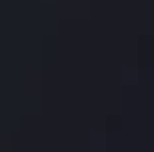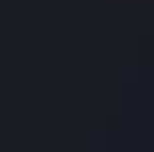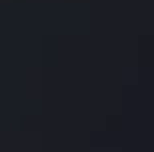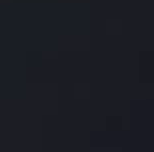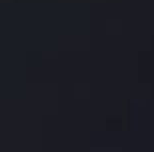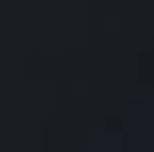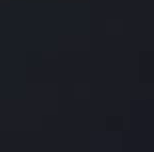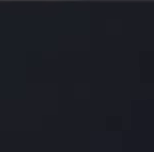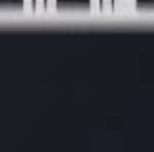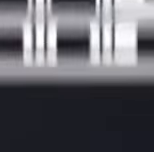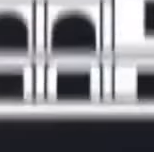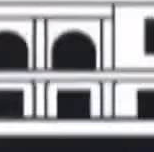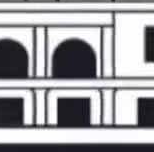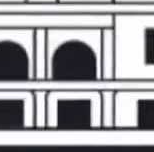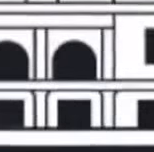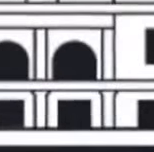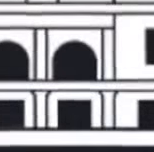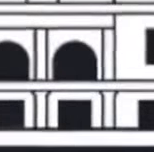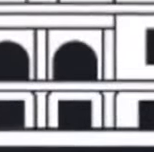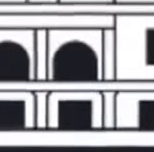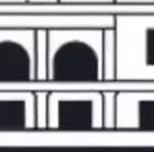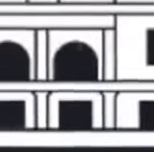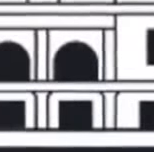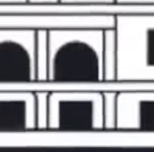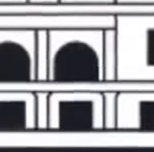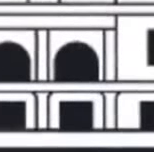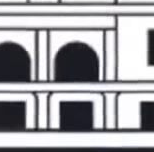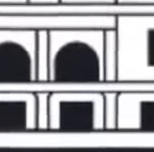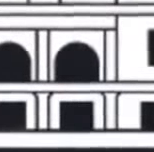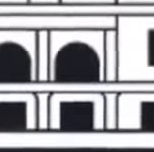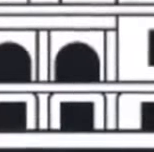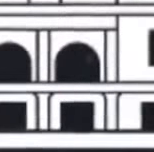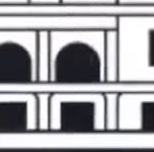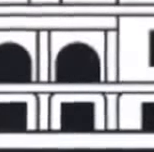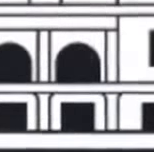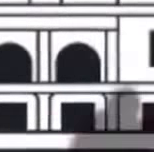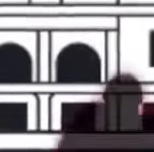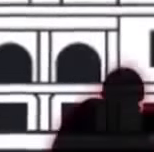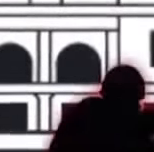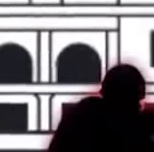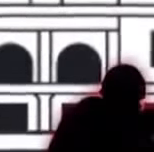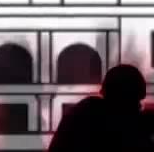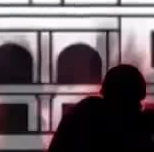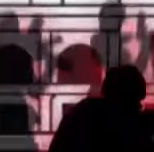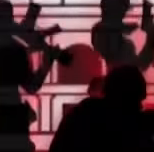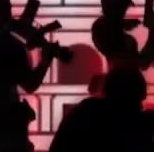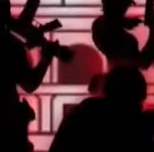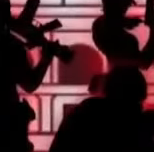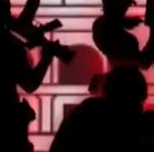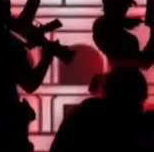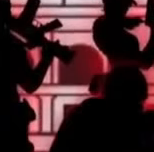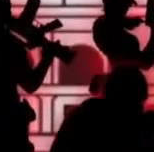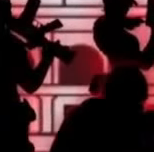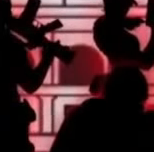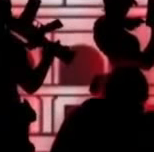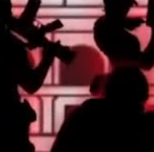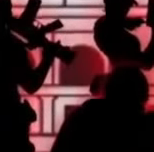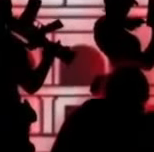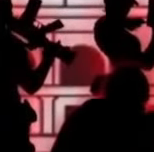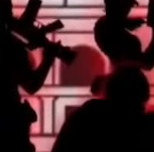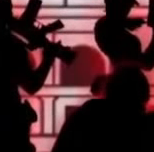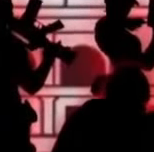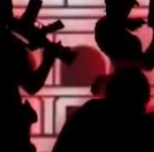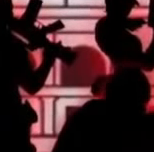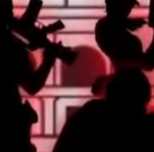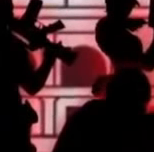kapangyarihan. Nakuha niya ang suporta ng sandatahang lakas at constabulary. Inilagay niya rin sa pwesto ang mga malalapit na